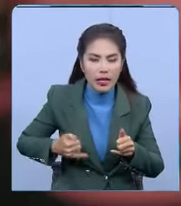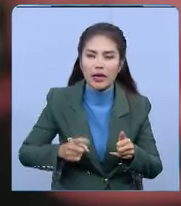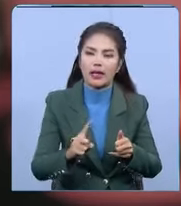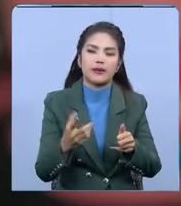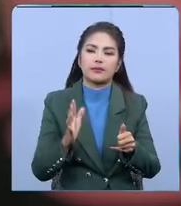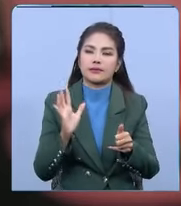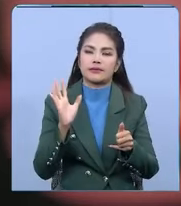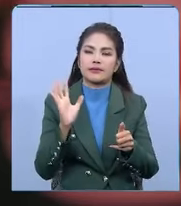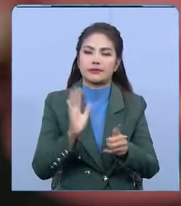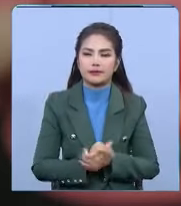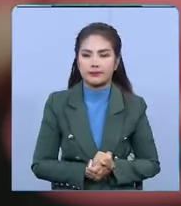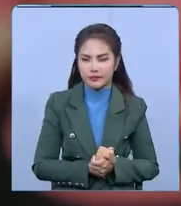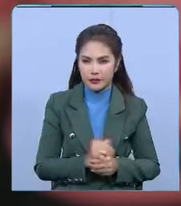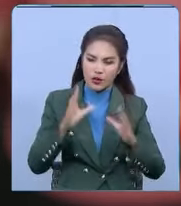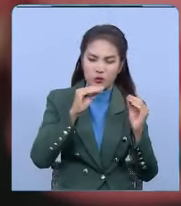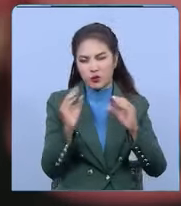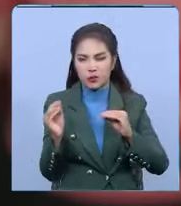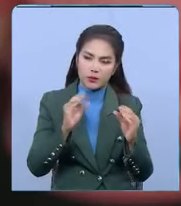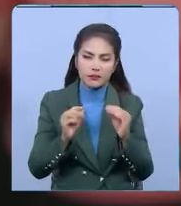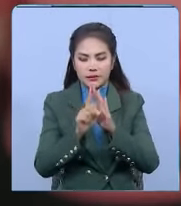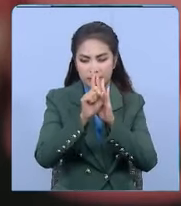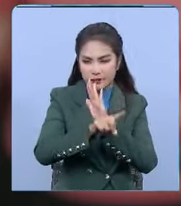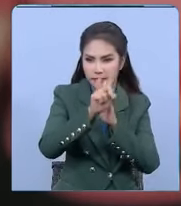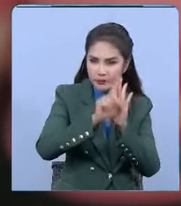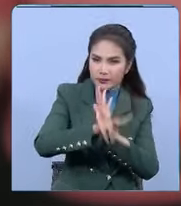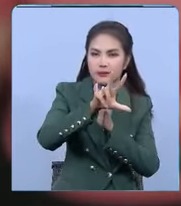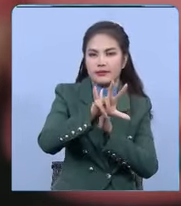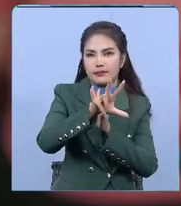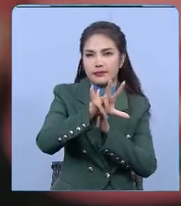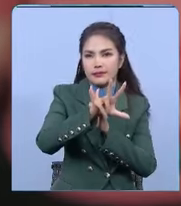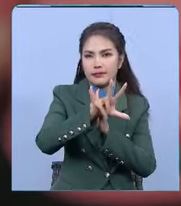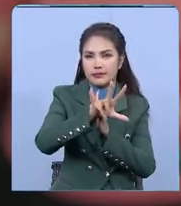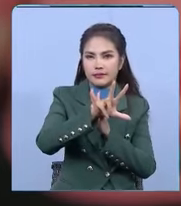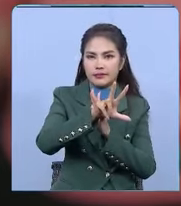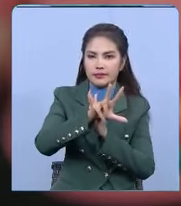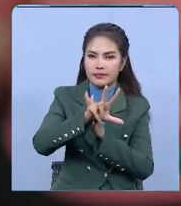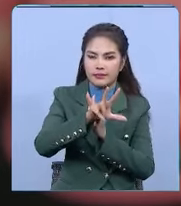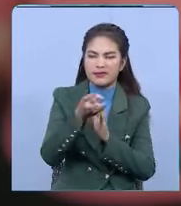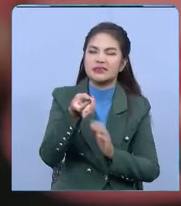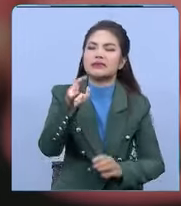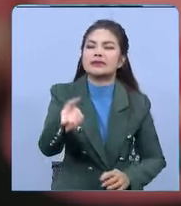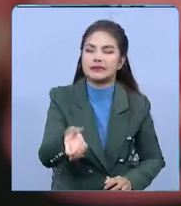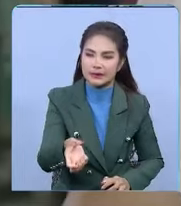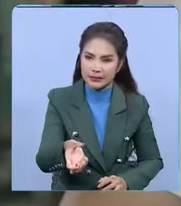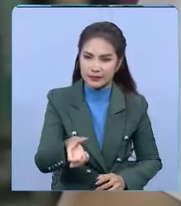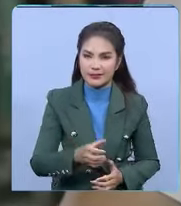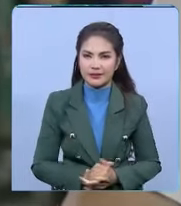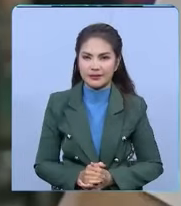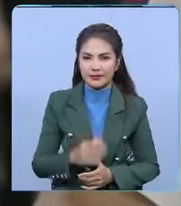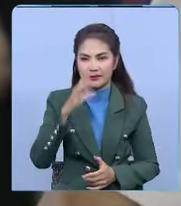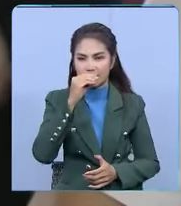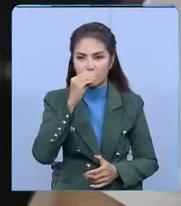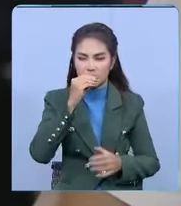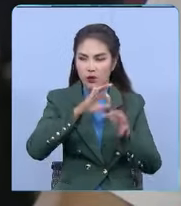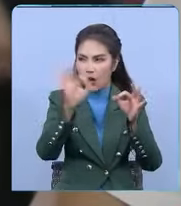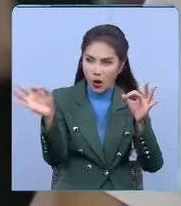ตเนี่ยก็จะใช้เวลาเพียง1นาที3นาทีซึ่งมันก็ไม่สามารถที่จะพูดไปได้หมดว่า